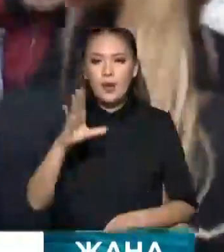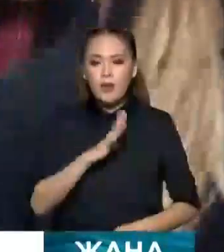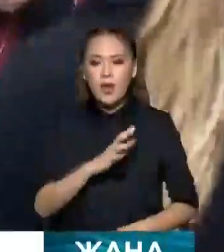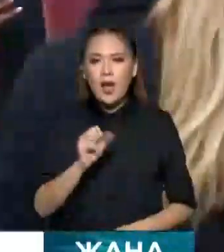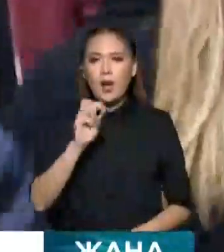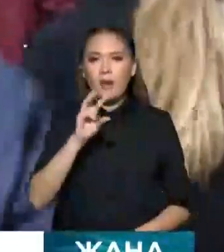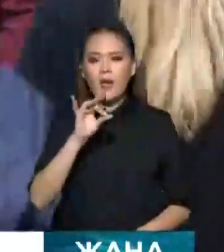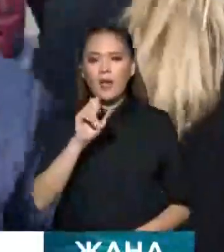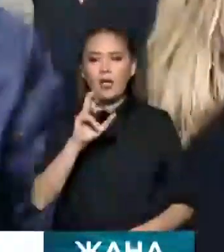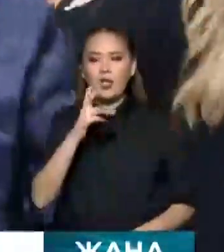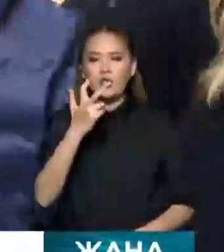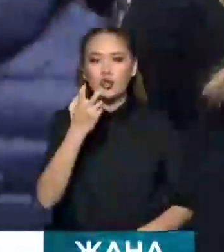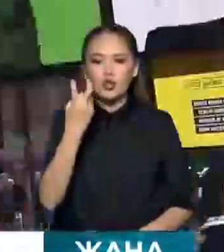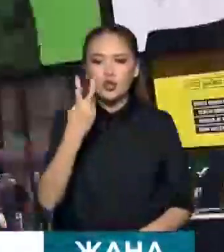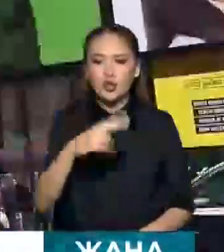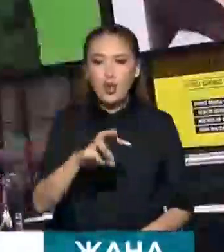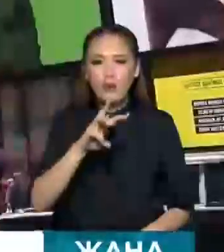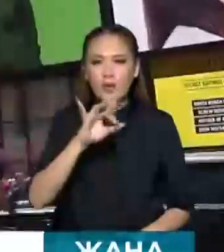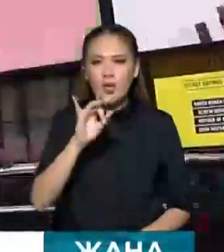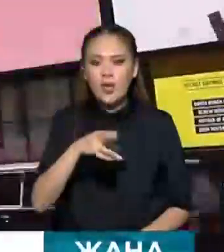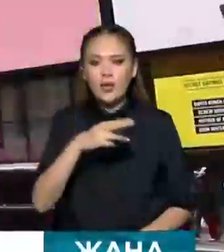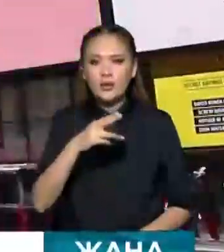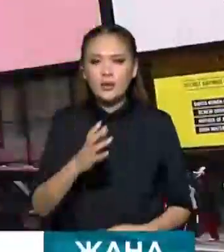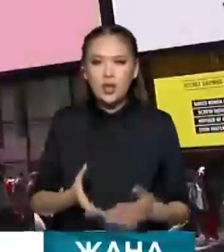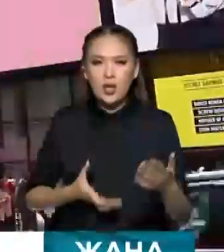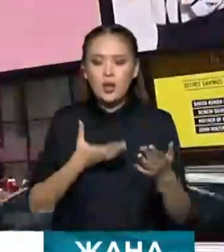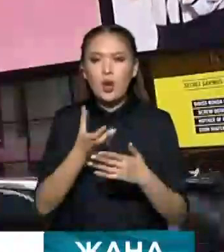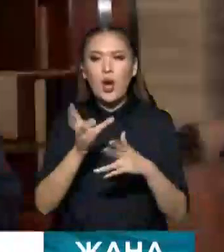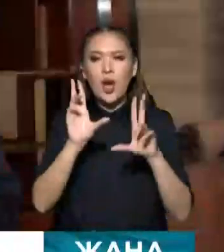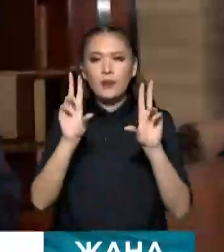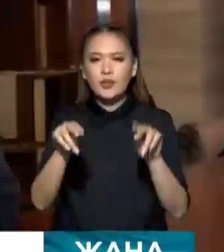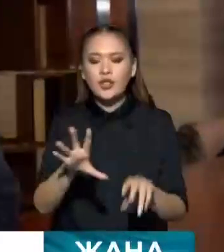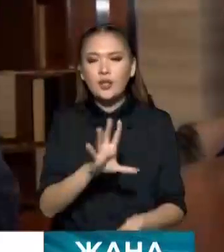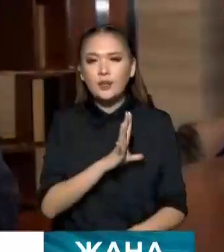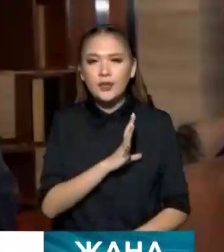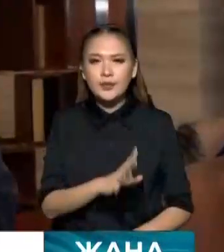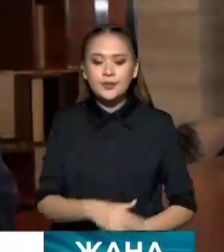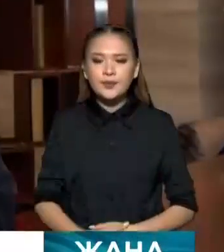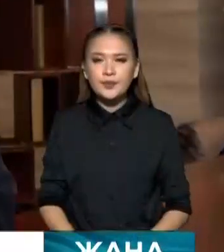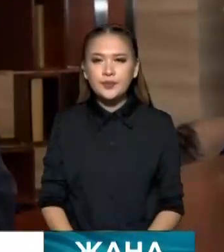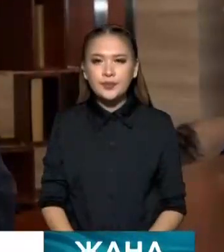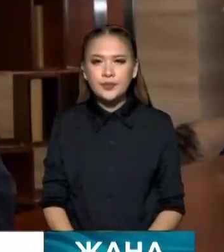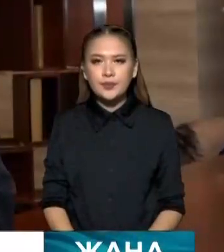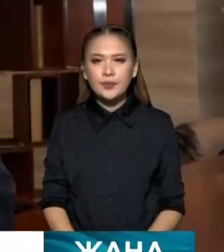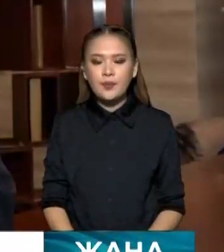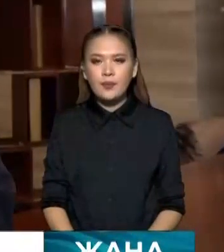тағы 320 миллиард теңгенің жобасын қаржыландыруға уәде берді.